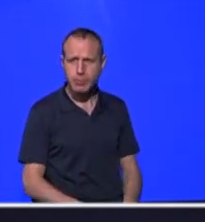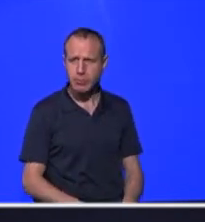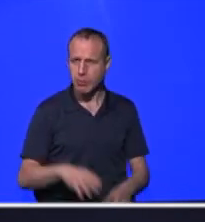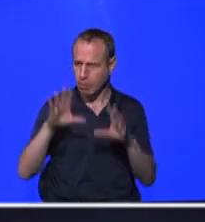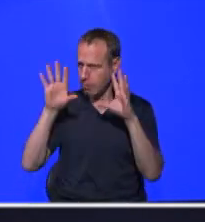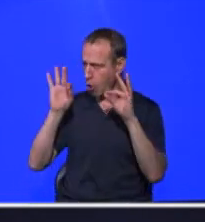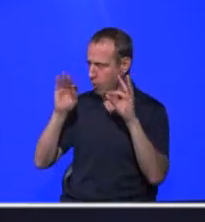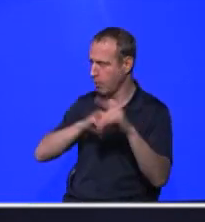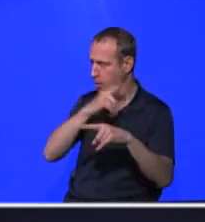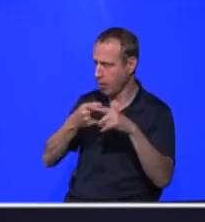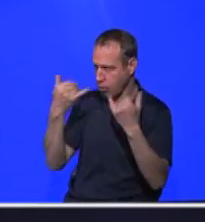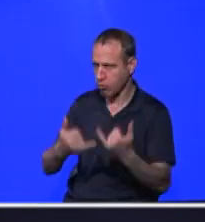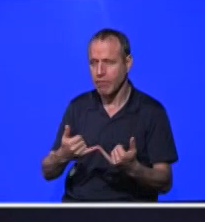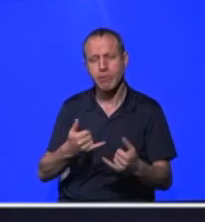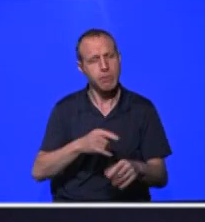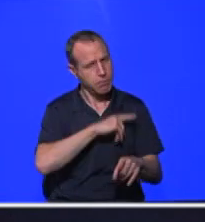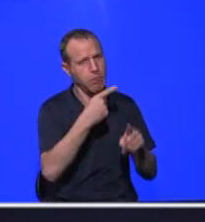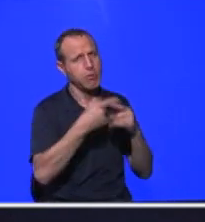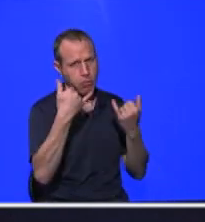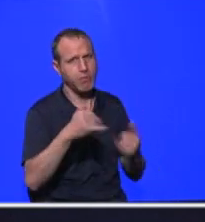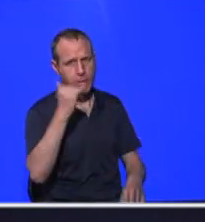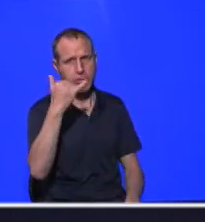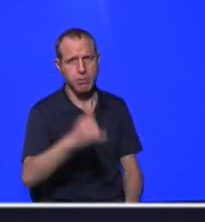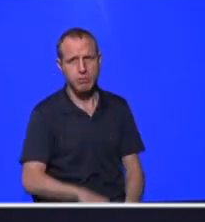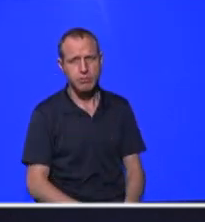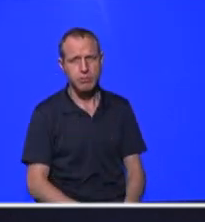מאוקטובר עד הרגע הזה. עד הרגע הזה, מין, כן.